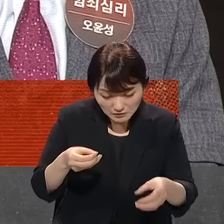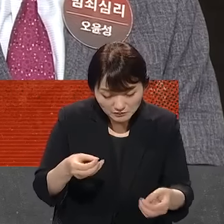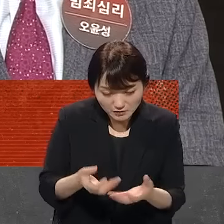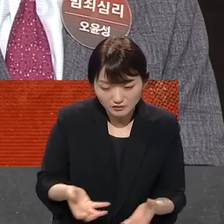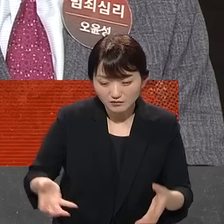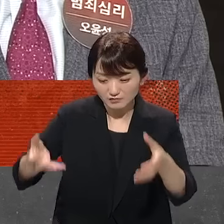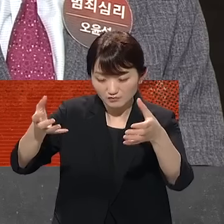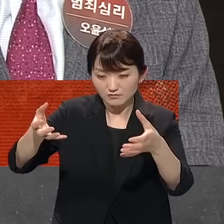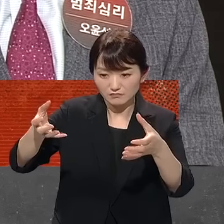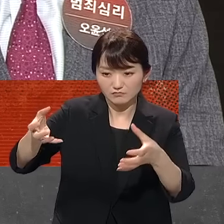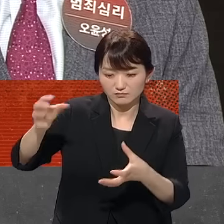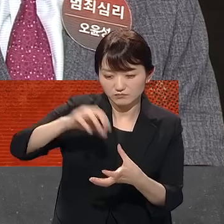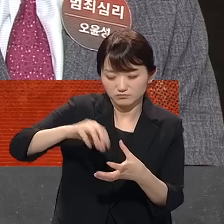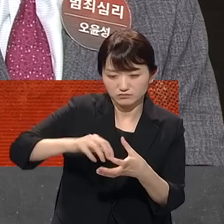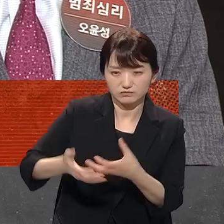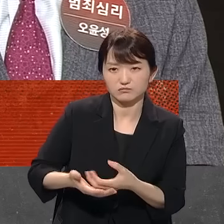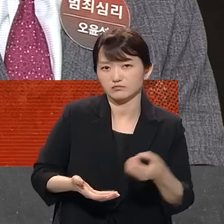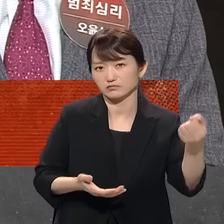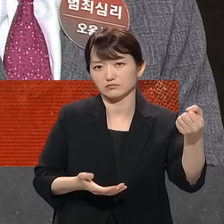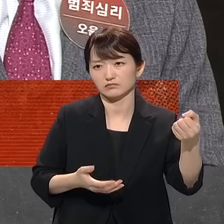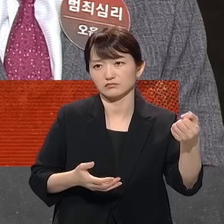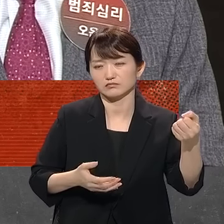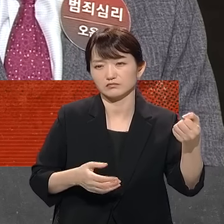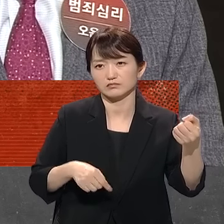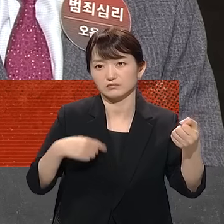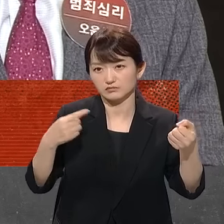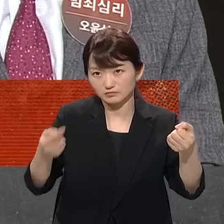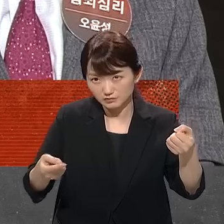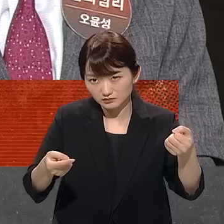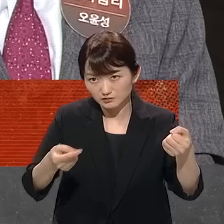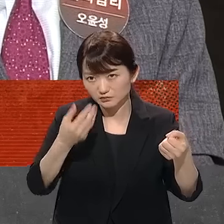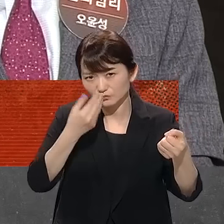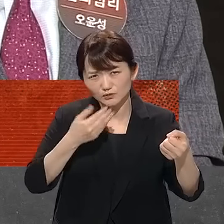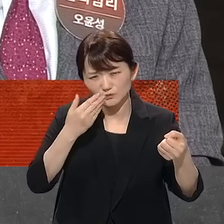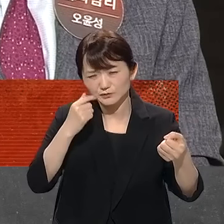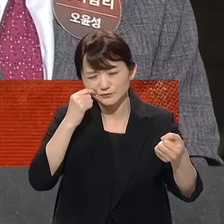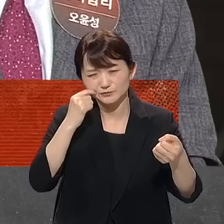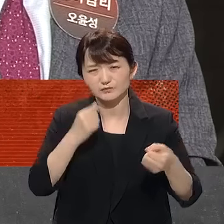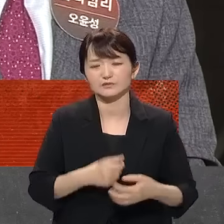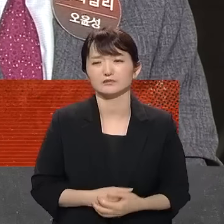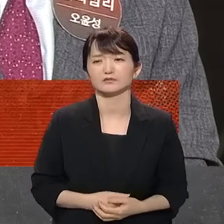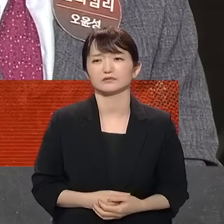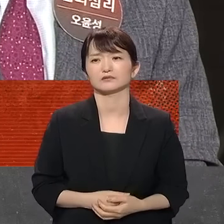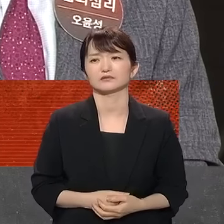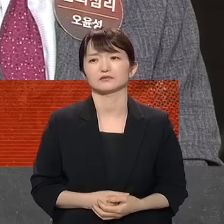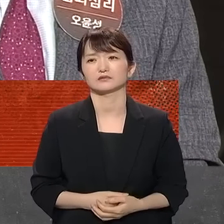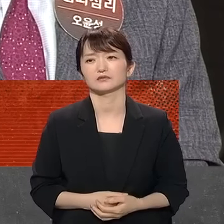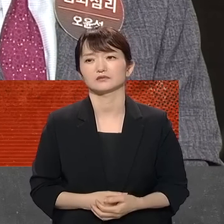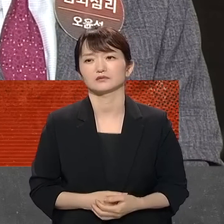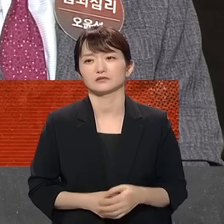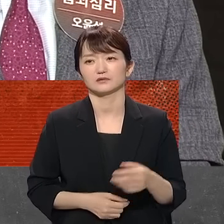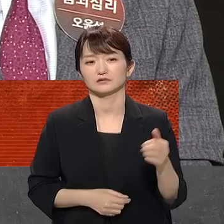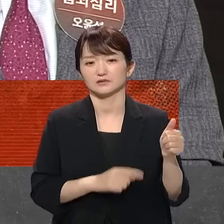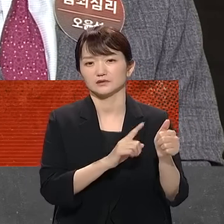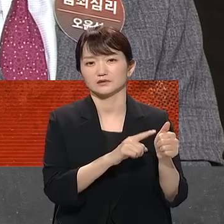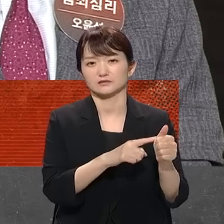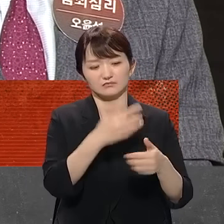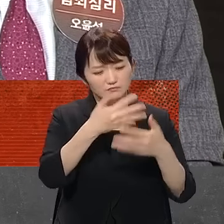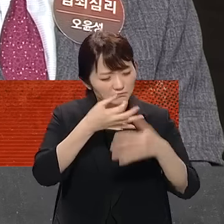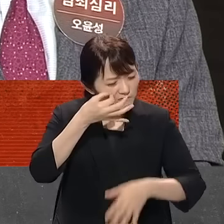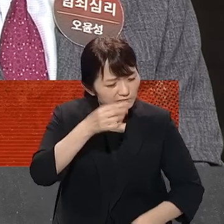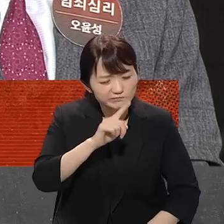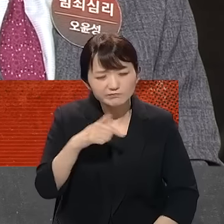바같이 뒤에 있는 사람들은 전혀 이용을 할 수가 없는 그런 상황이 된 거죠 예 제가 봤을 때는 아마 저 사람들이 영화를 보러 왔는지 그건 잘